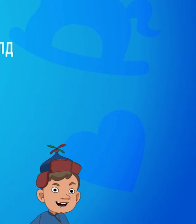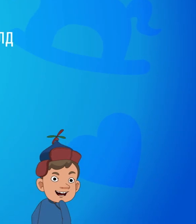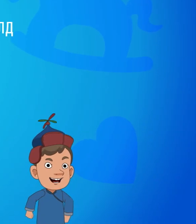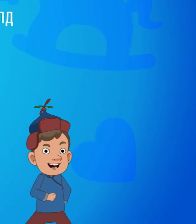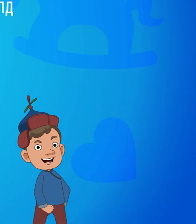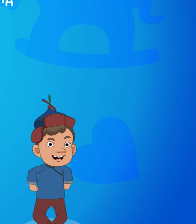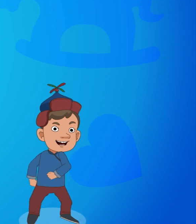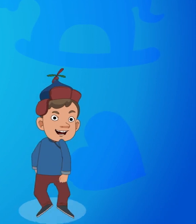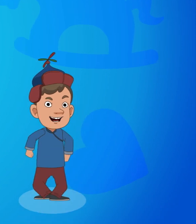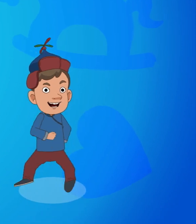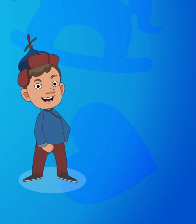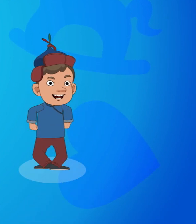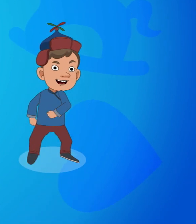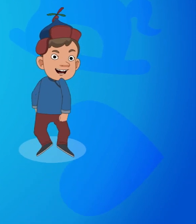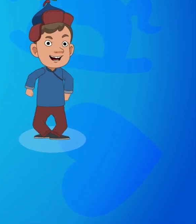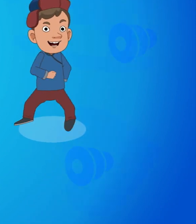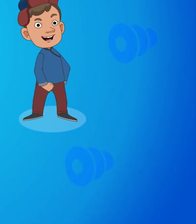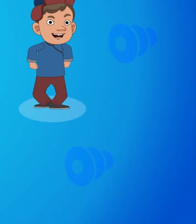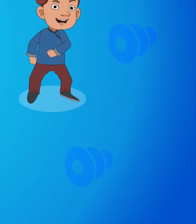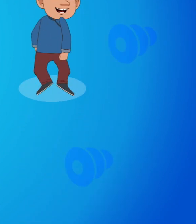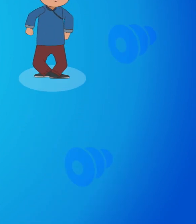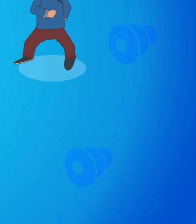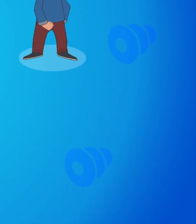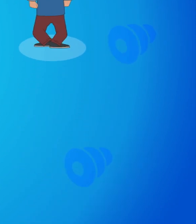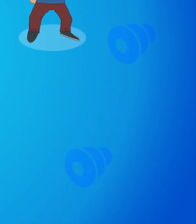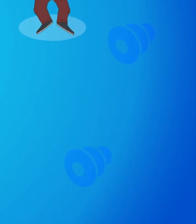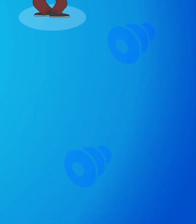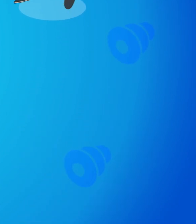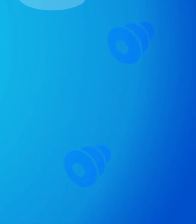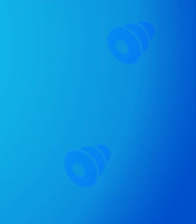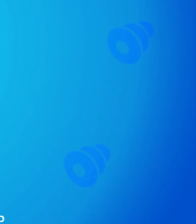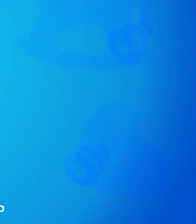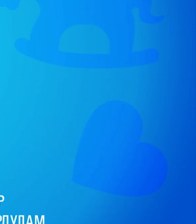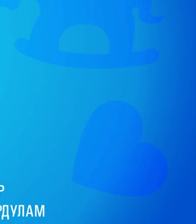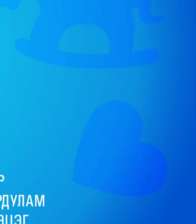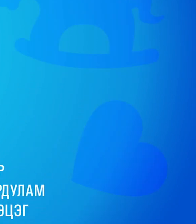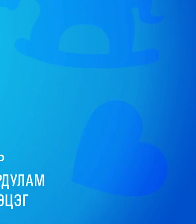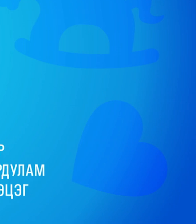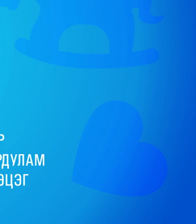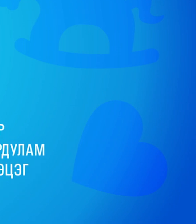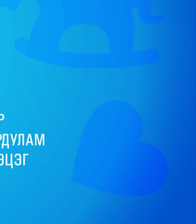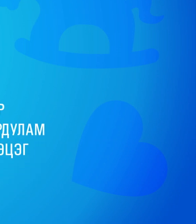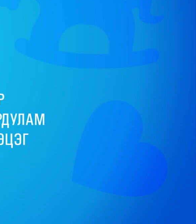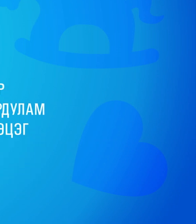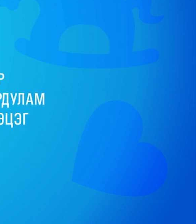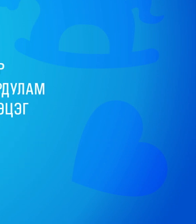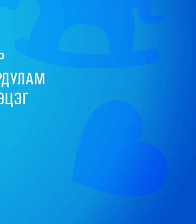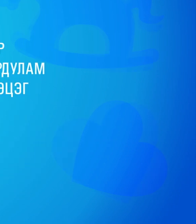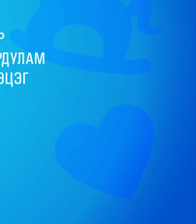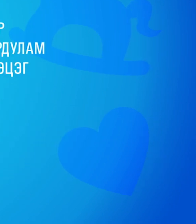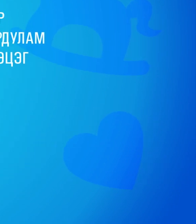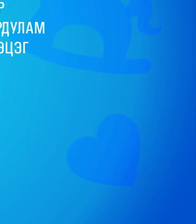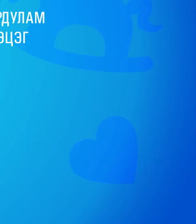Атгачин хармагсын амнаас хэрхэн яаж муухан гарч чадахыг манай хөргөн